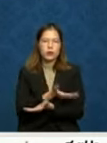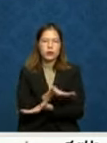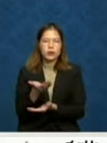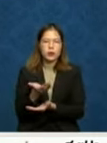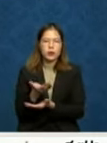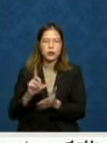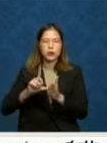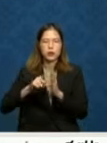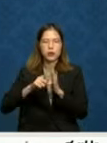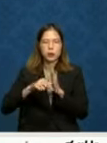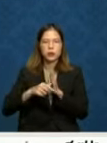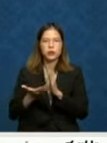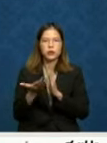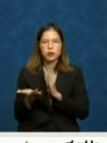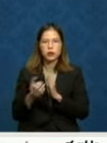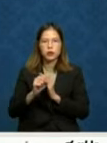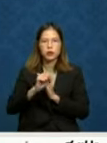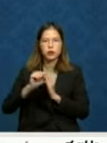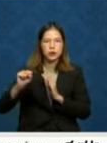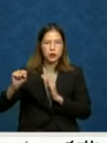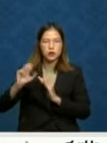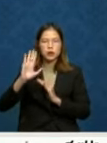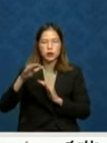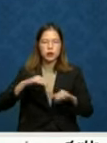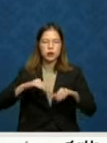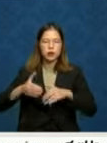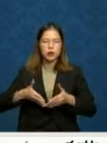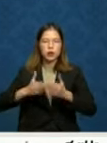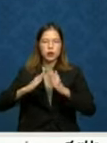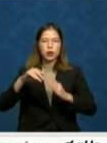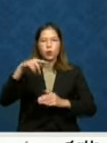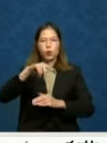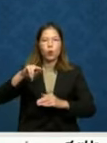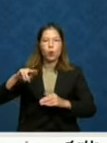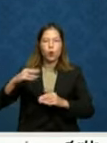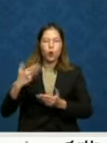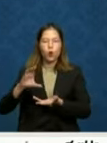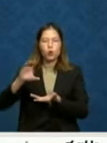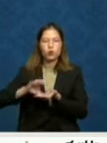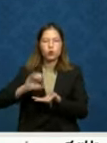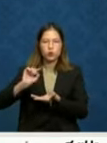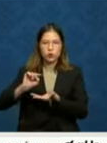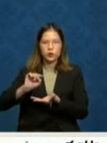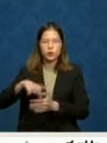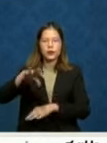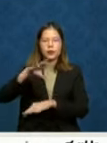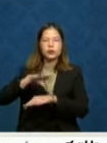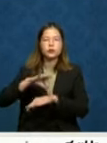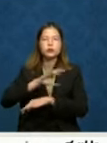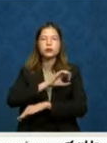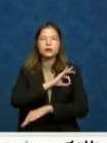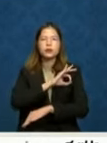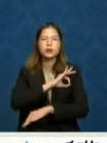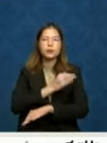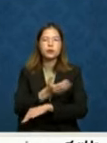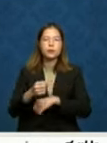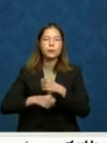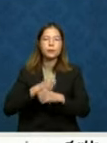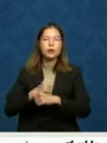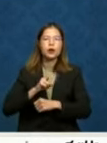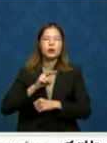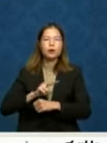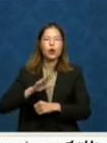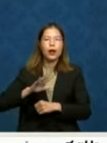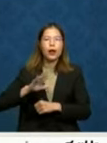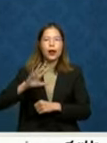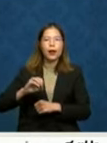งานเลขาธิการสภาผู้แทนราษฎรจัดตั้งขึ้นตามพระราชบัญญัติกองทุนเพื่อผู้เคยเป็นสมาชิกรัฐสภาพ.ศ.